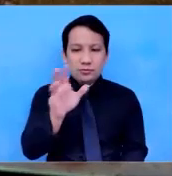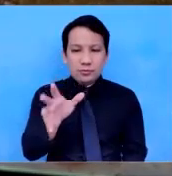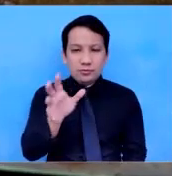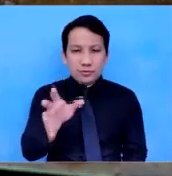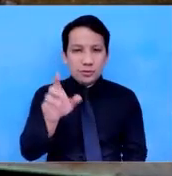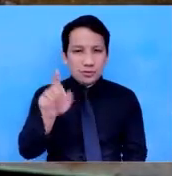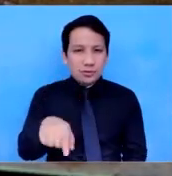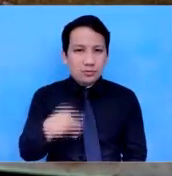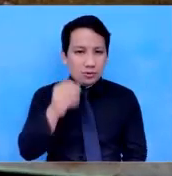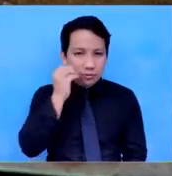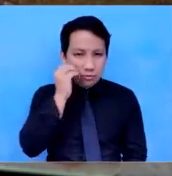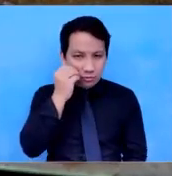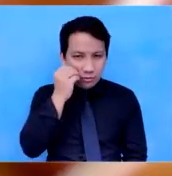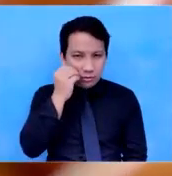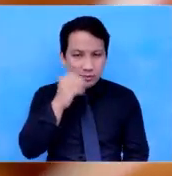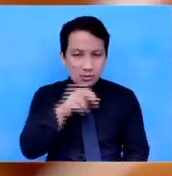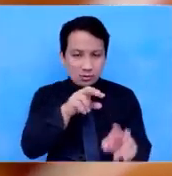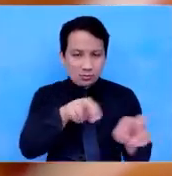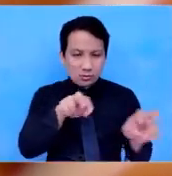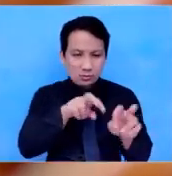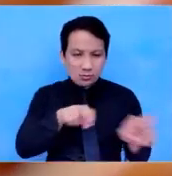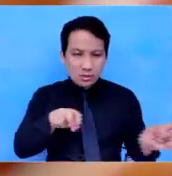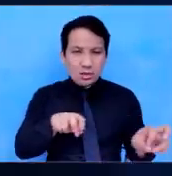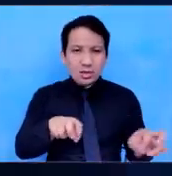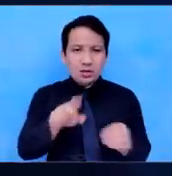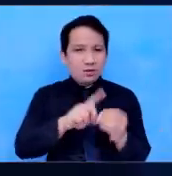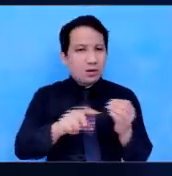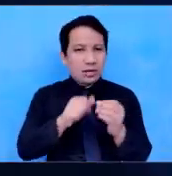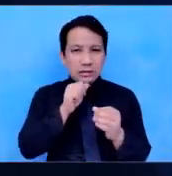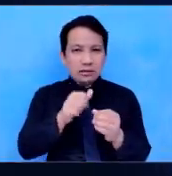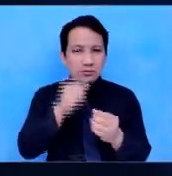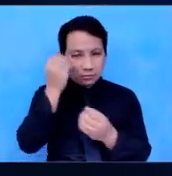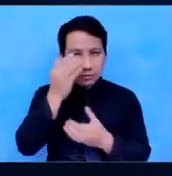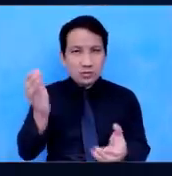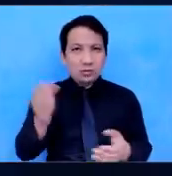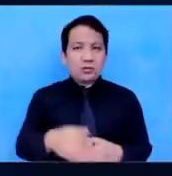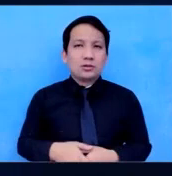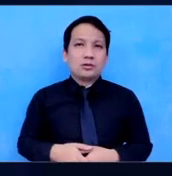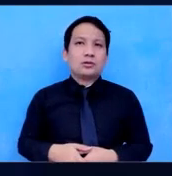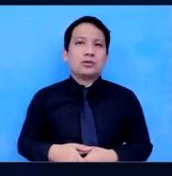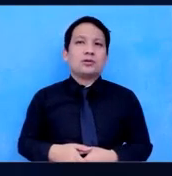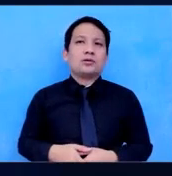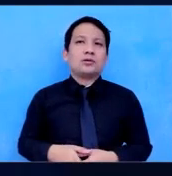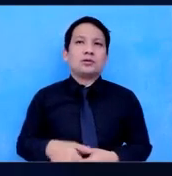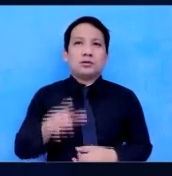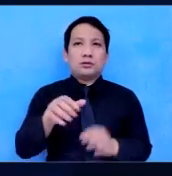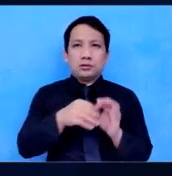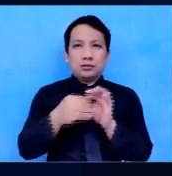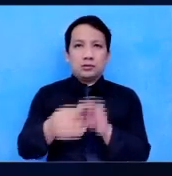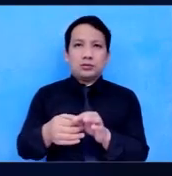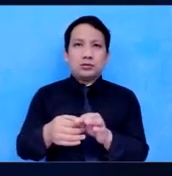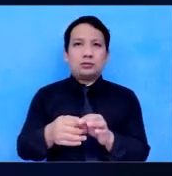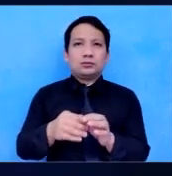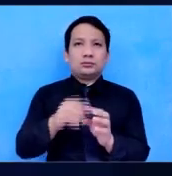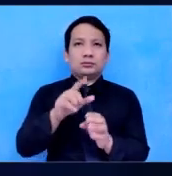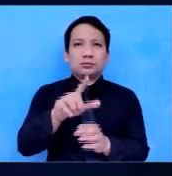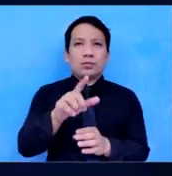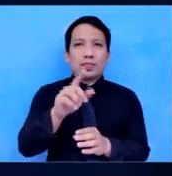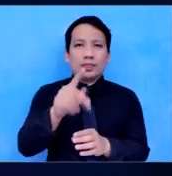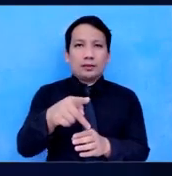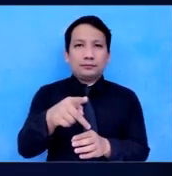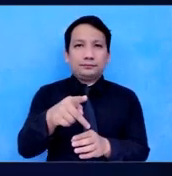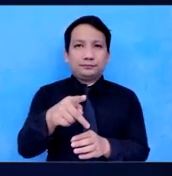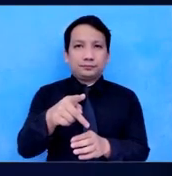sibuyas. Iimbestigahan daw ang mga hindi susunod. Ang Local Price Coordinating Council ay meron din pong kapangyarihan